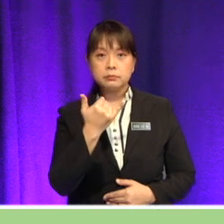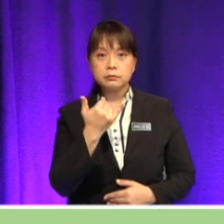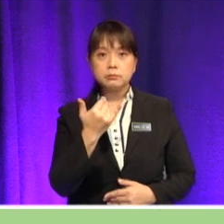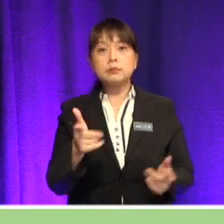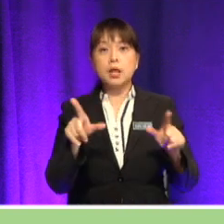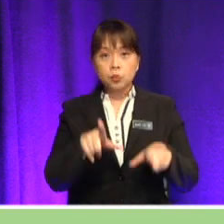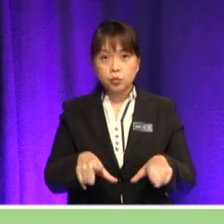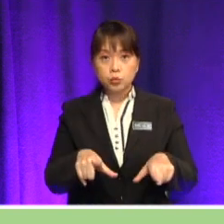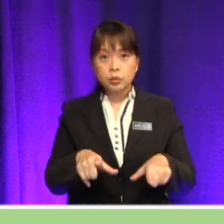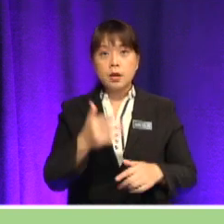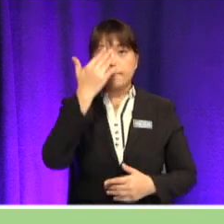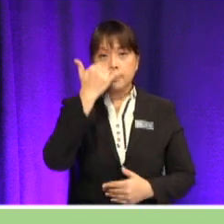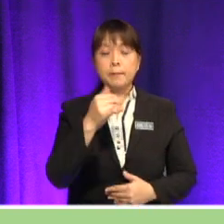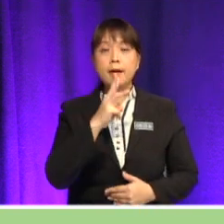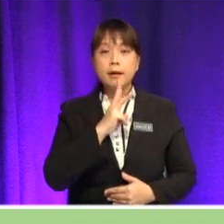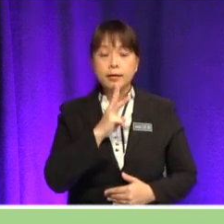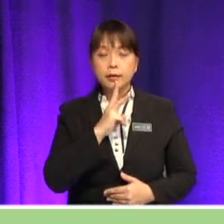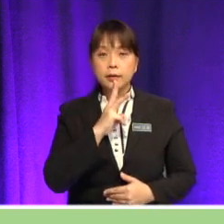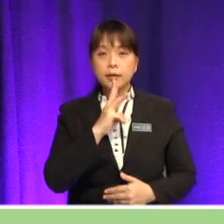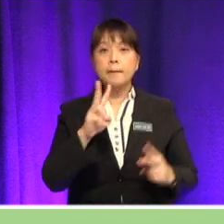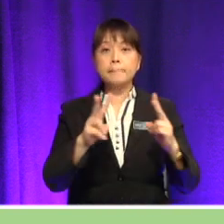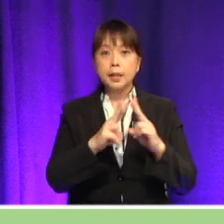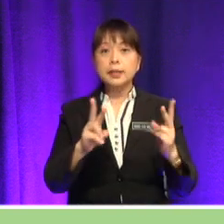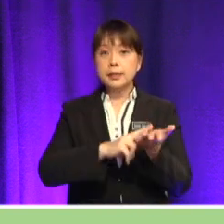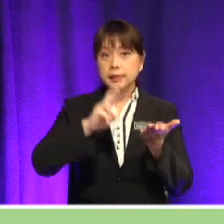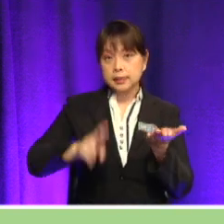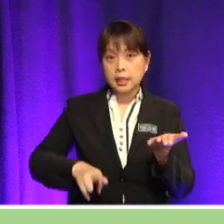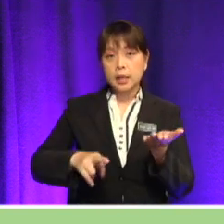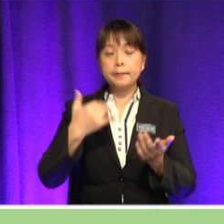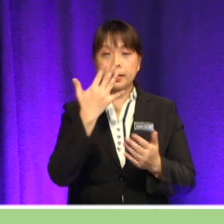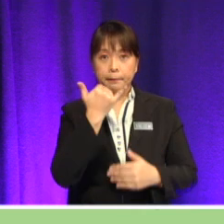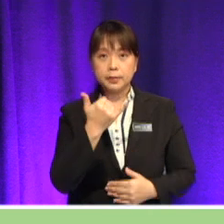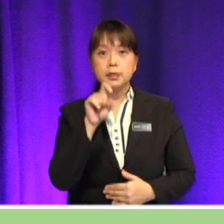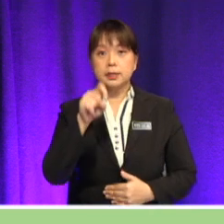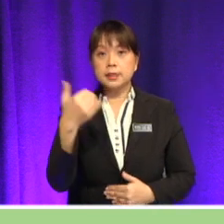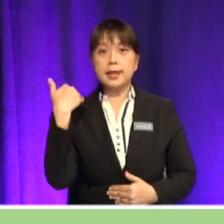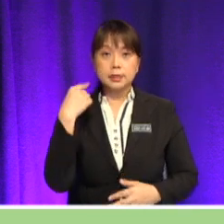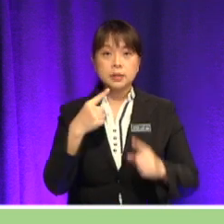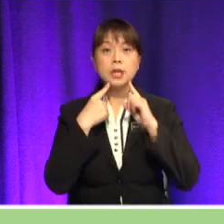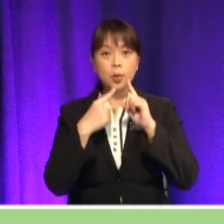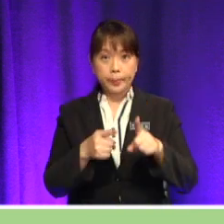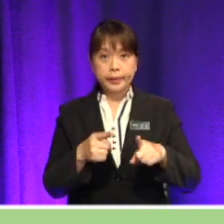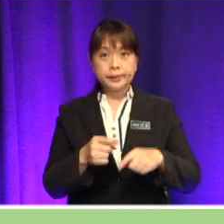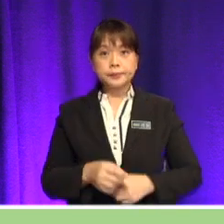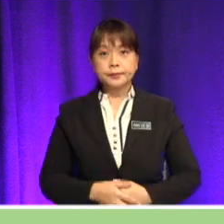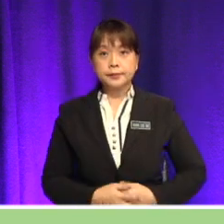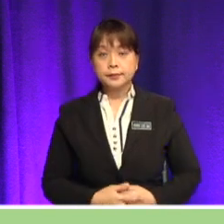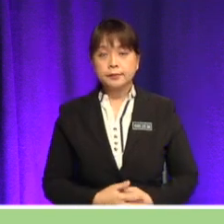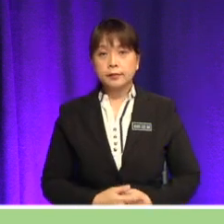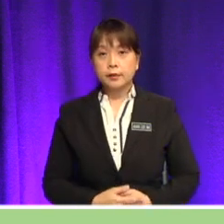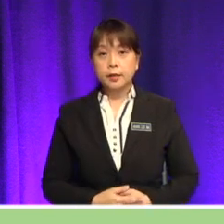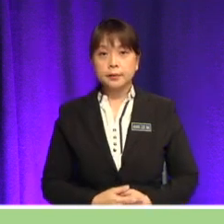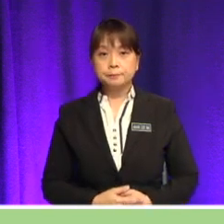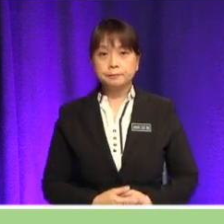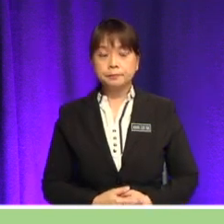ini ada jawabannya su itu adalah yang sering ditanyakan dalam